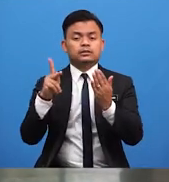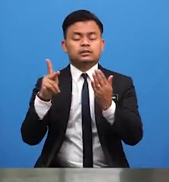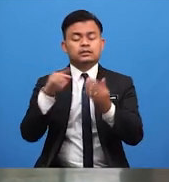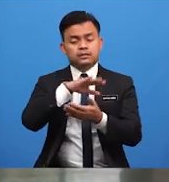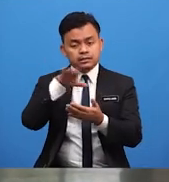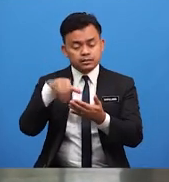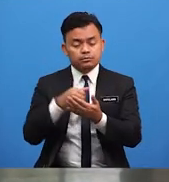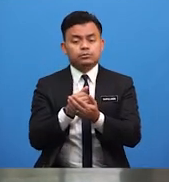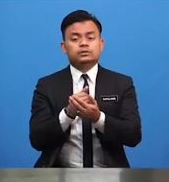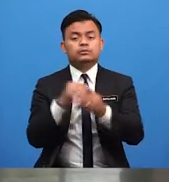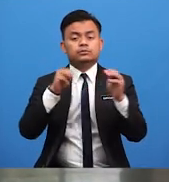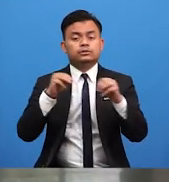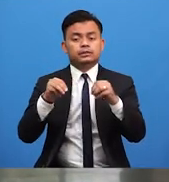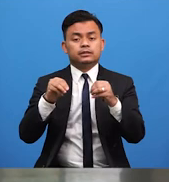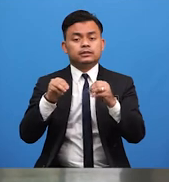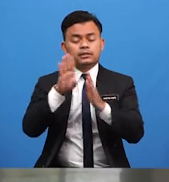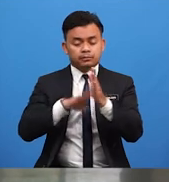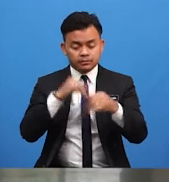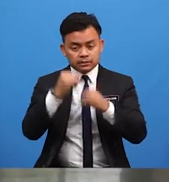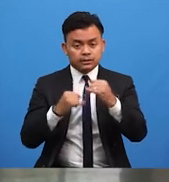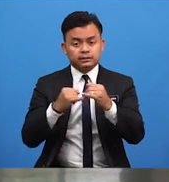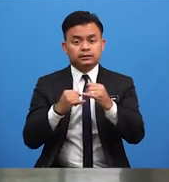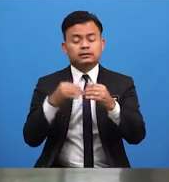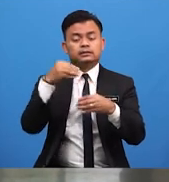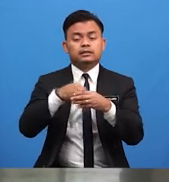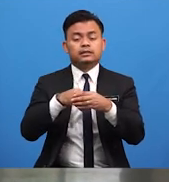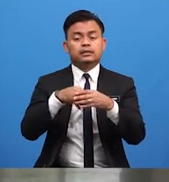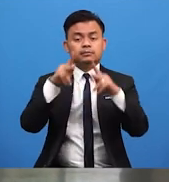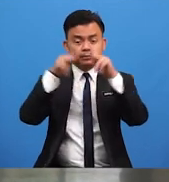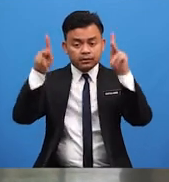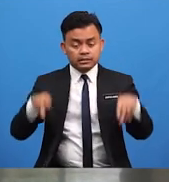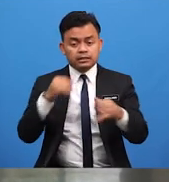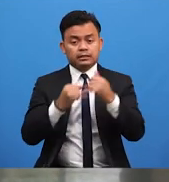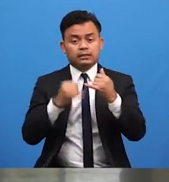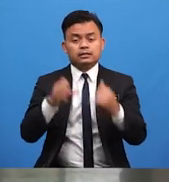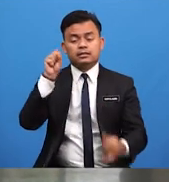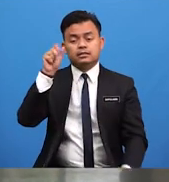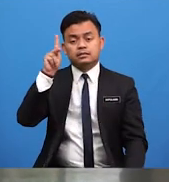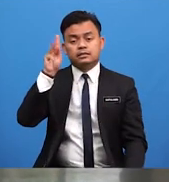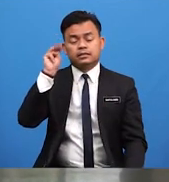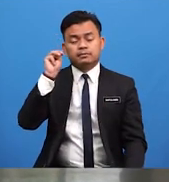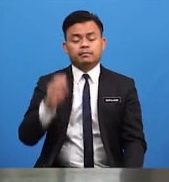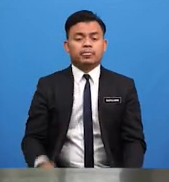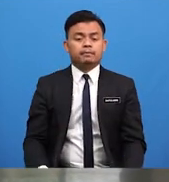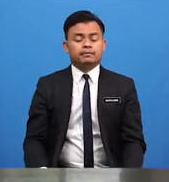murid berjaya dalam peperiksaan akhir SKM nanti.